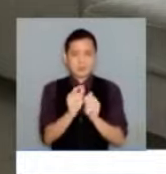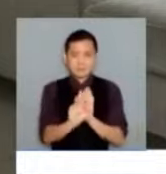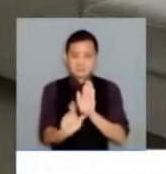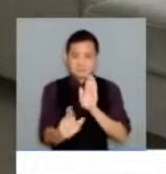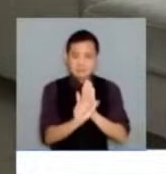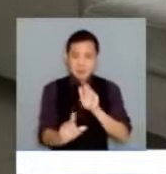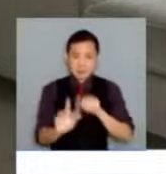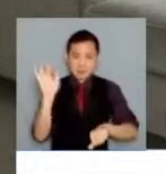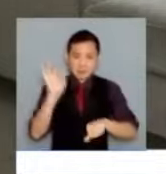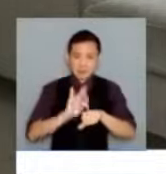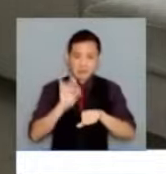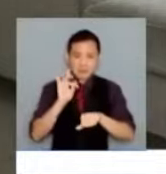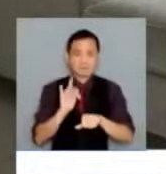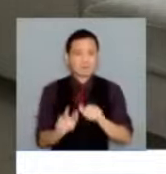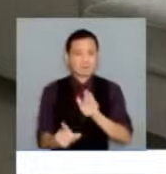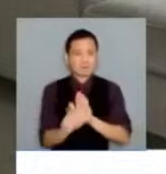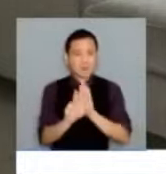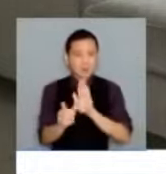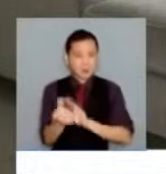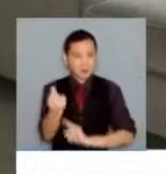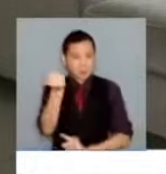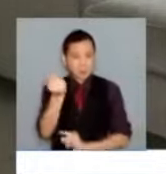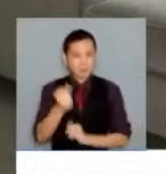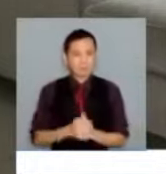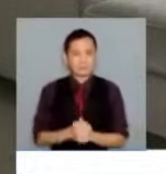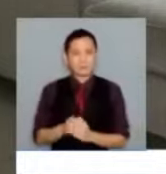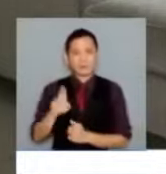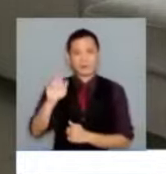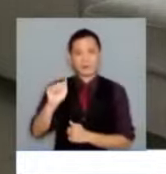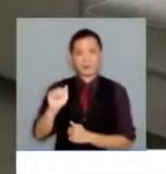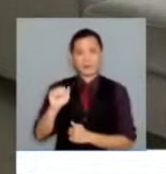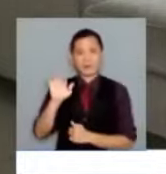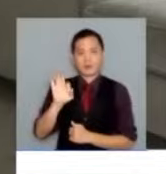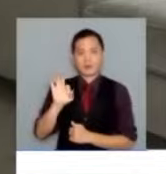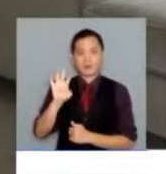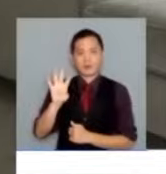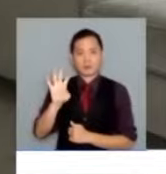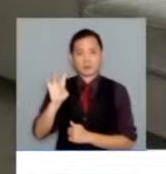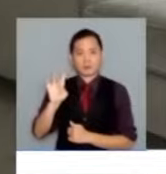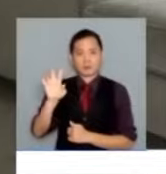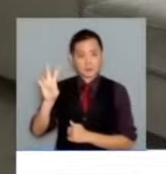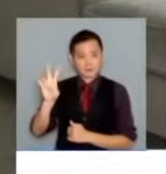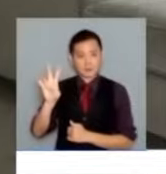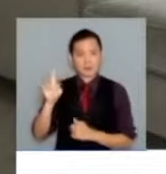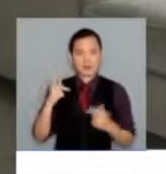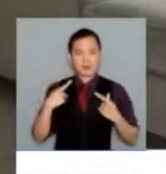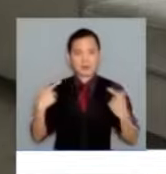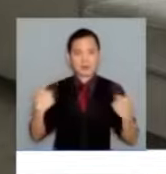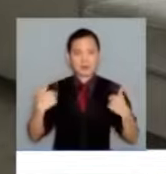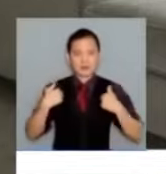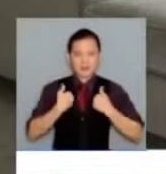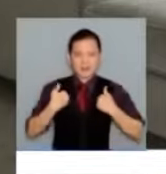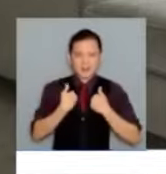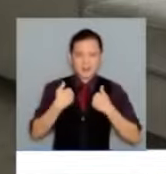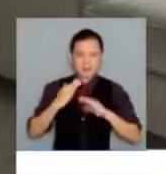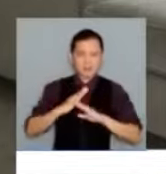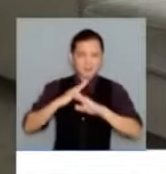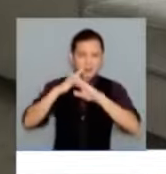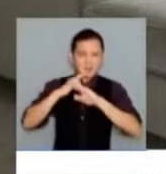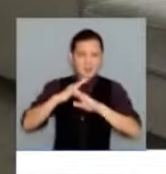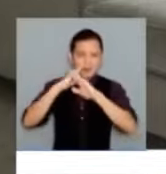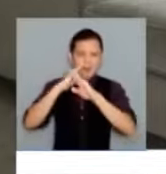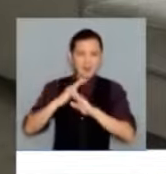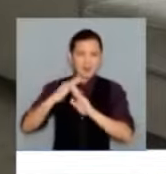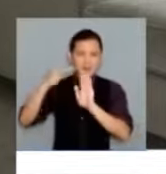Kaya't naipasa din ang Republic Act 9417 o ang Wildlife Resources Conservation and Protection Act kung